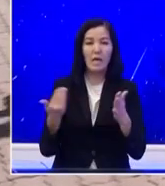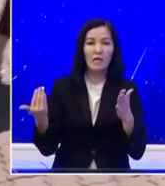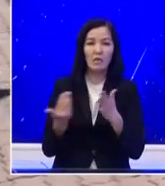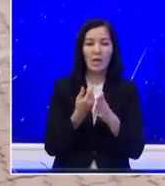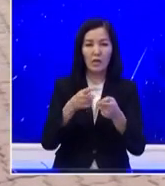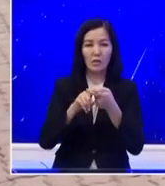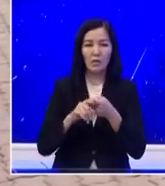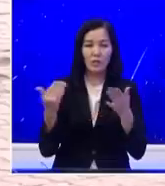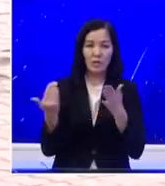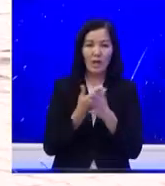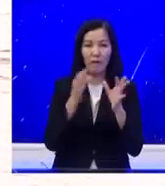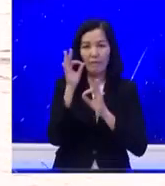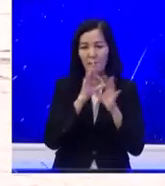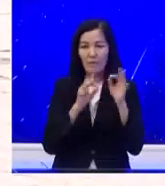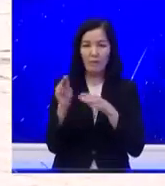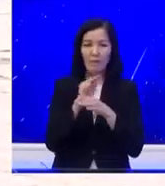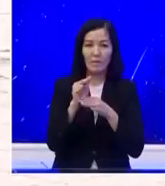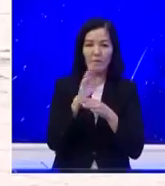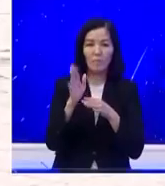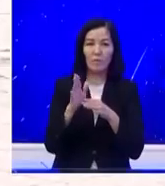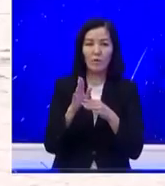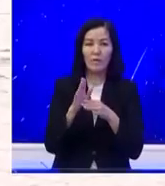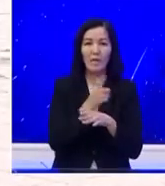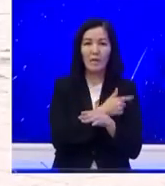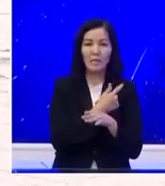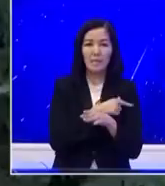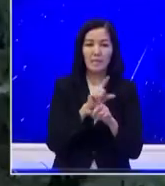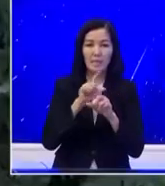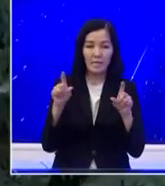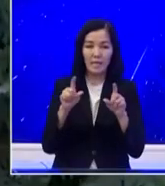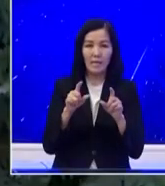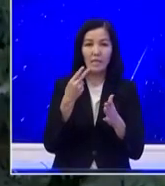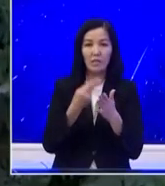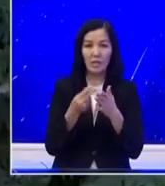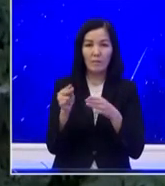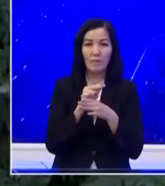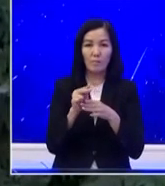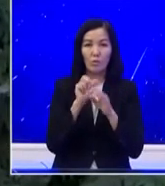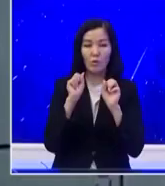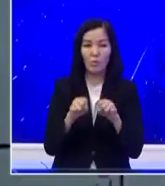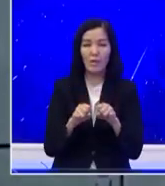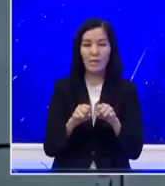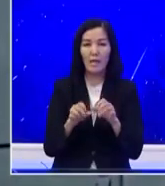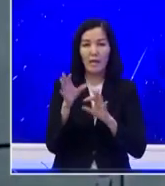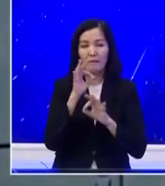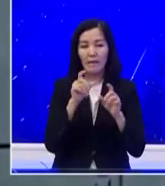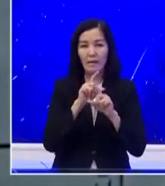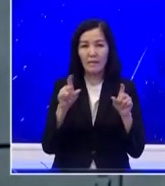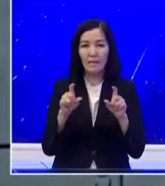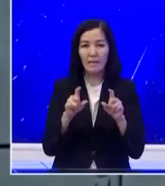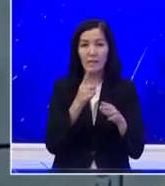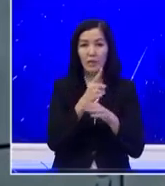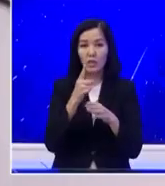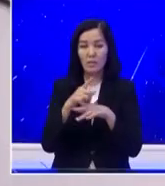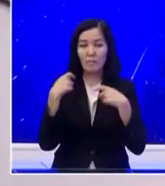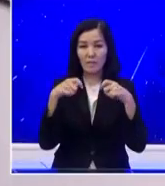жаңа дәрілермен емделетін болады. Ол дәрілер тек стационарларда қолданылады. Ал дәріханаларда әр кісіге дәрі шектеп сатылатын